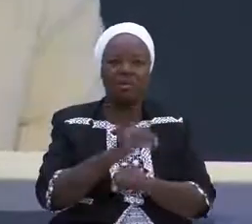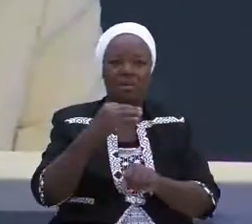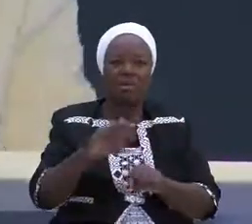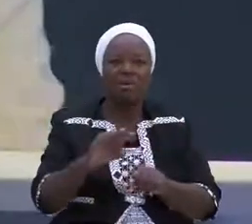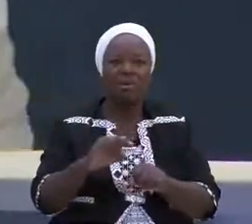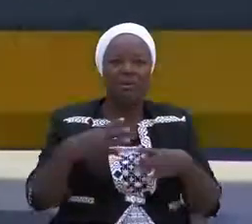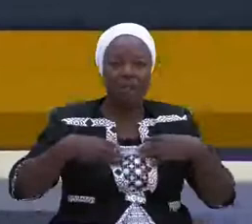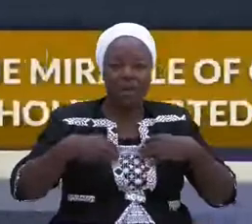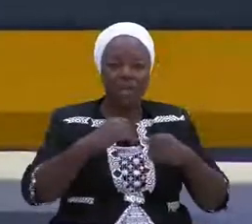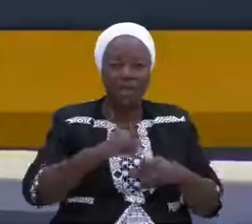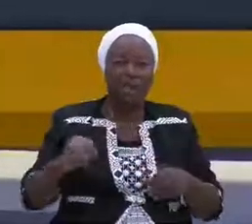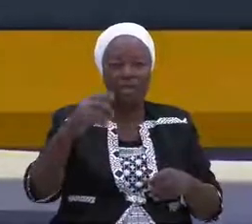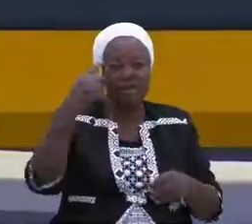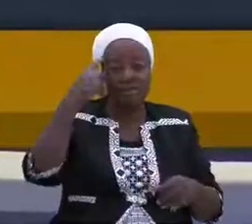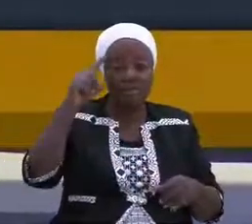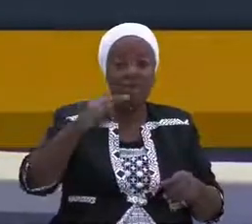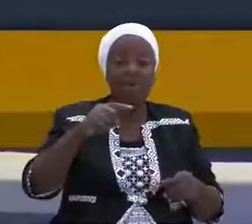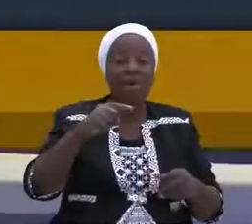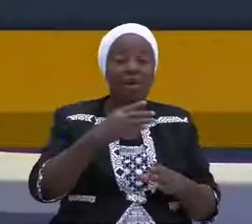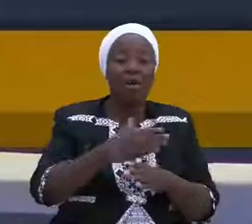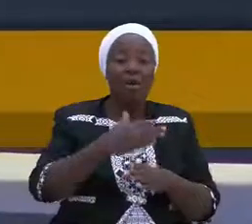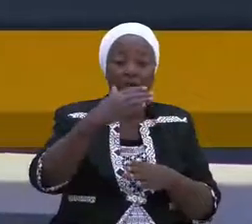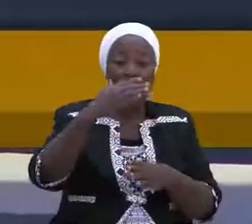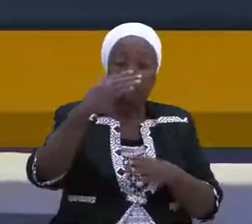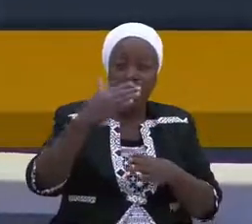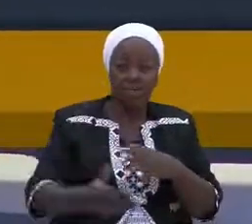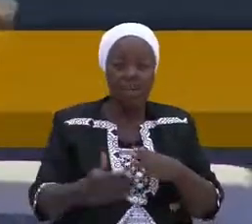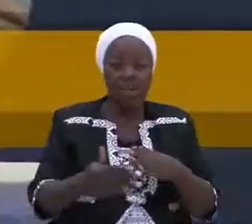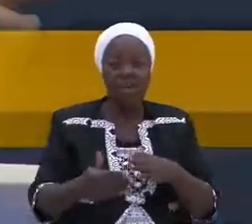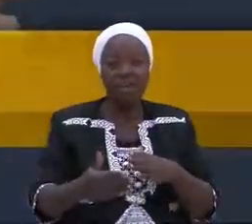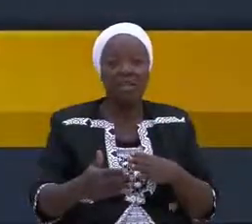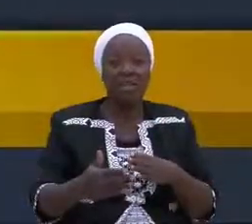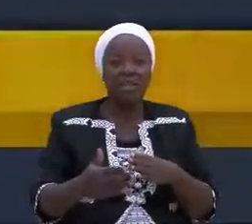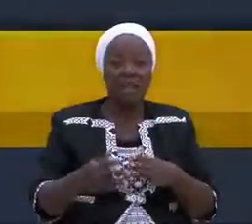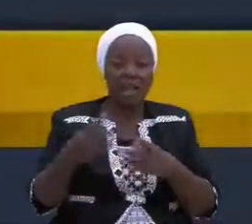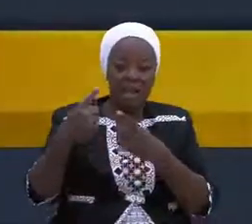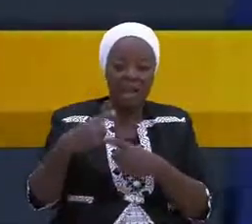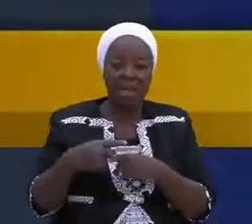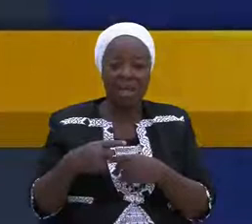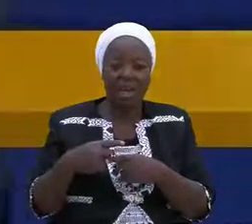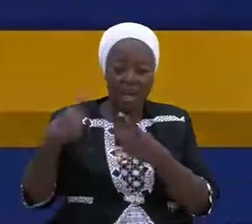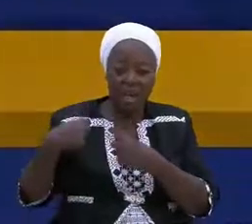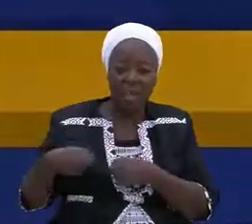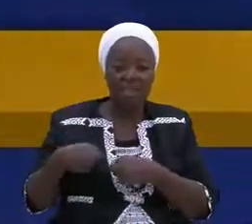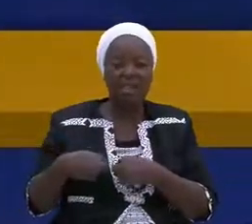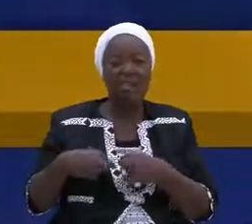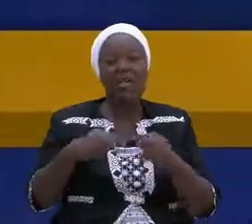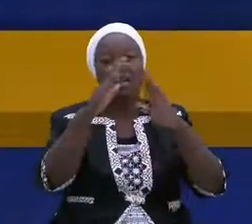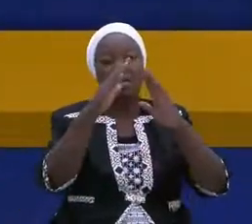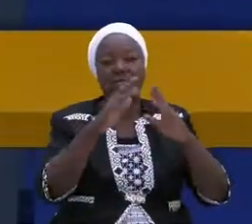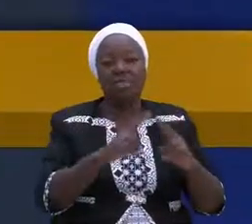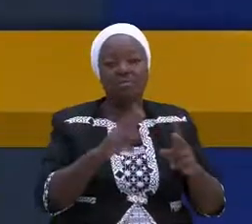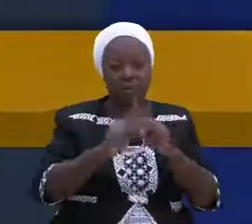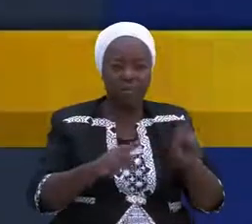Le miracle de la cure pour les citoyens venus de tout cœur. Le miracle de la cure.